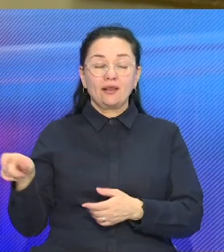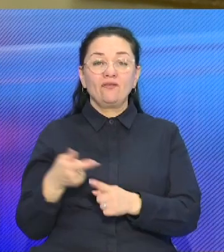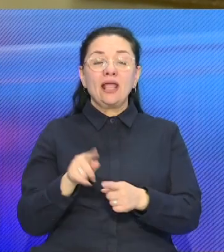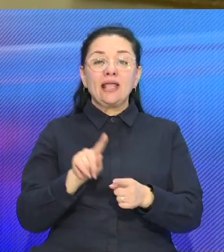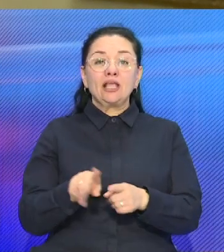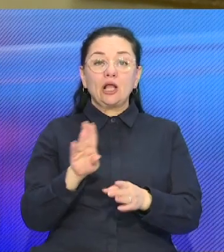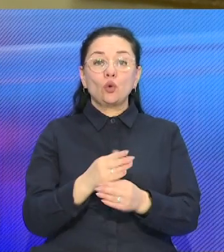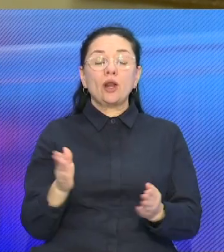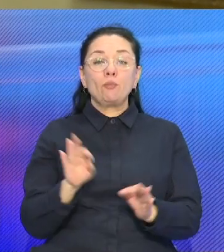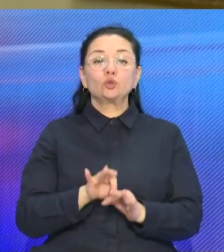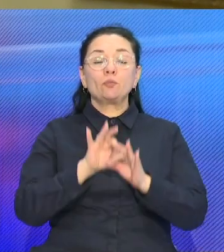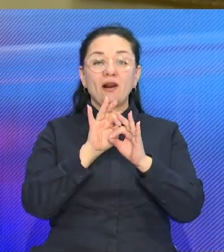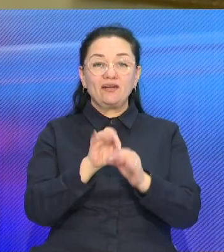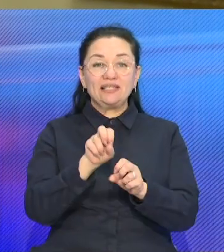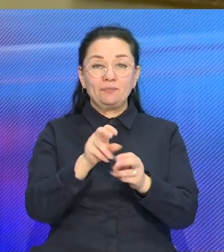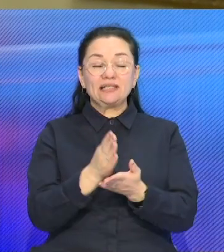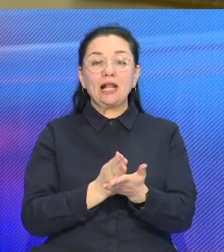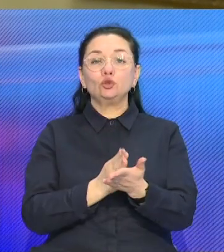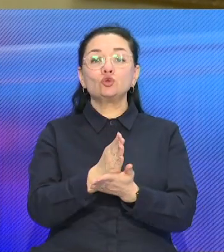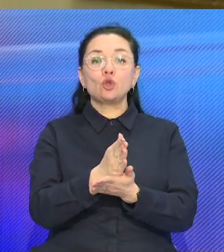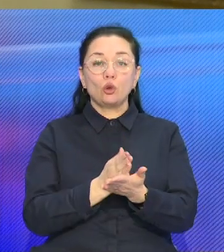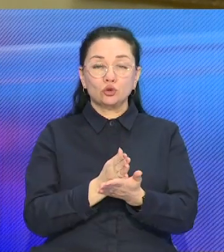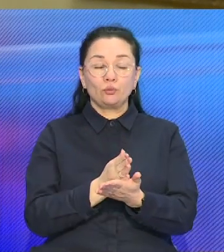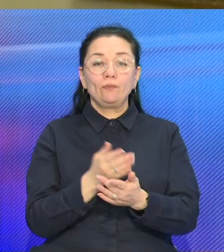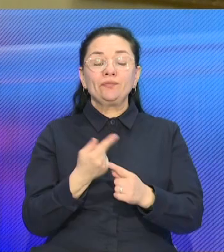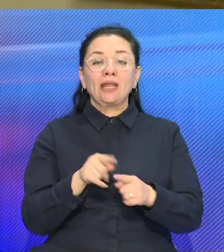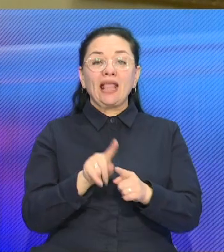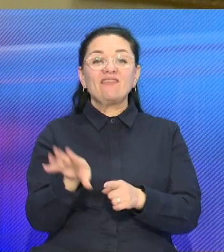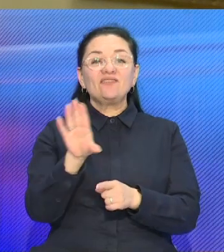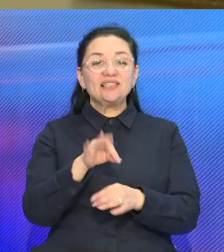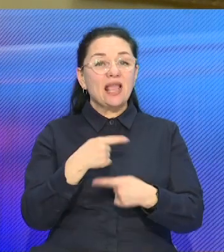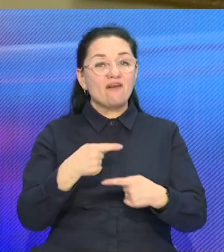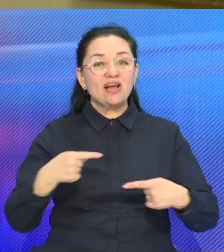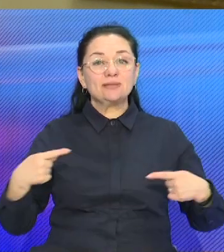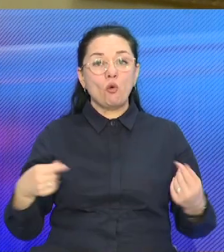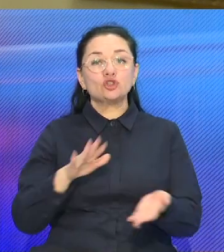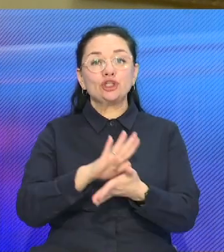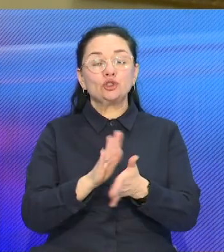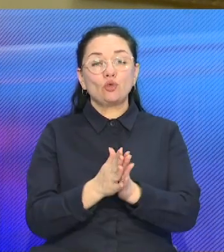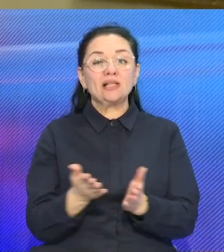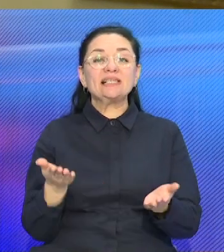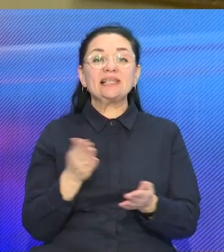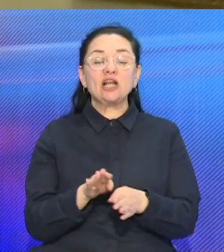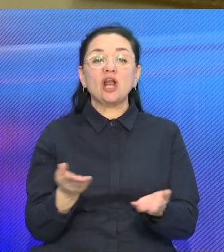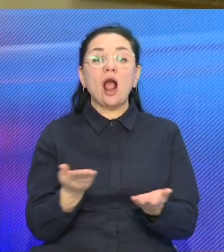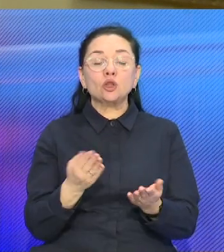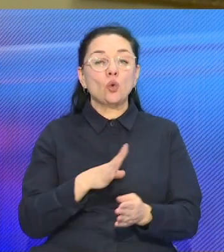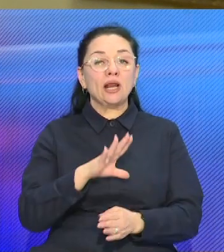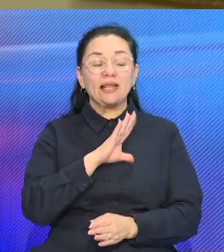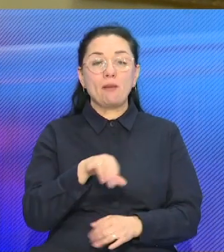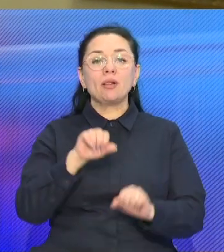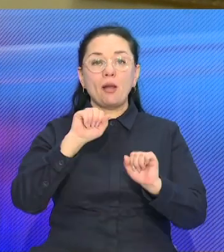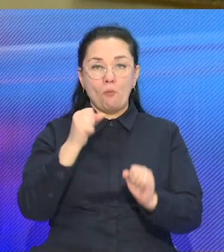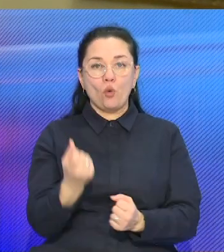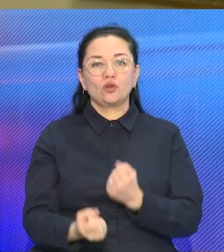нести службу. Все всевозможные ситуации, даже те, которых у нас не было, но могут возникнуть, мы